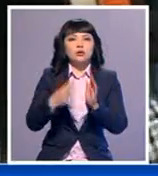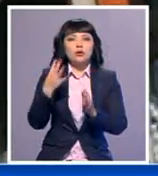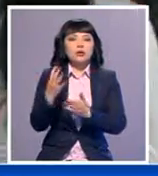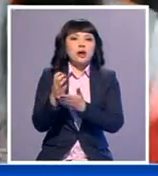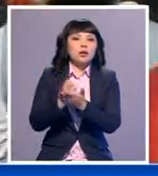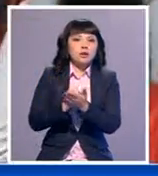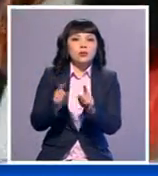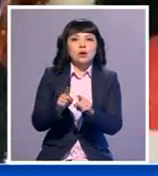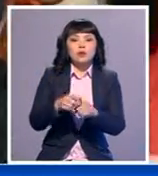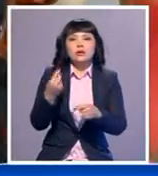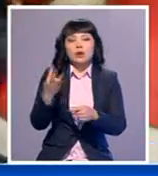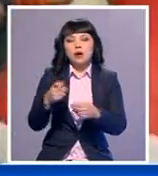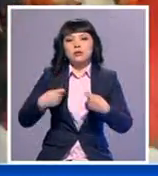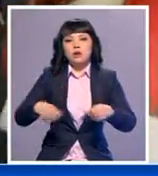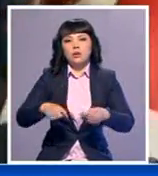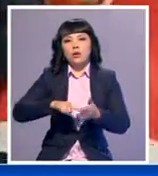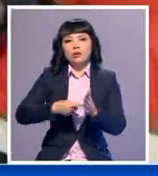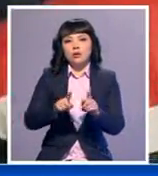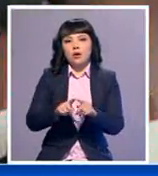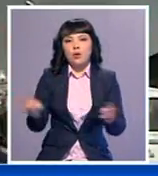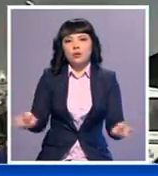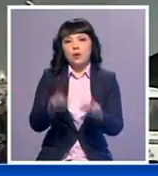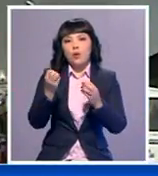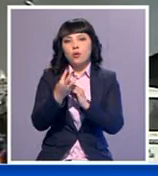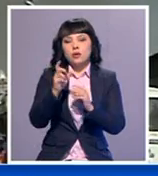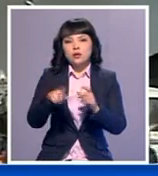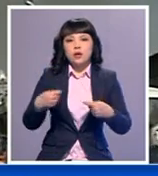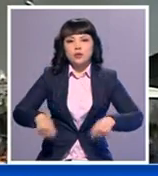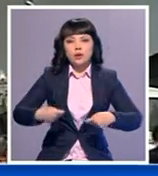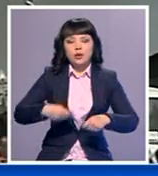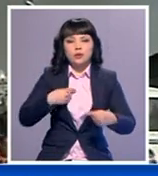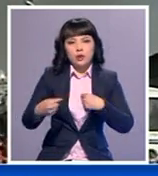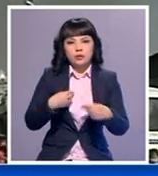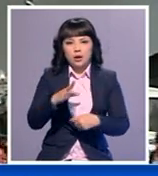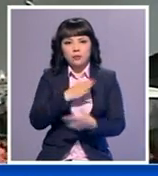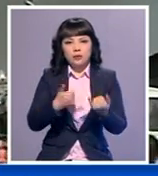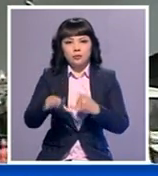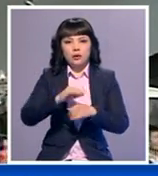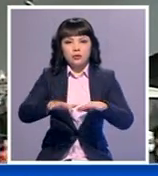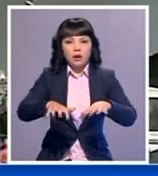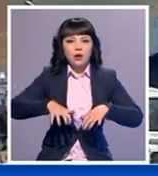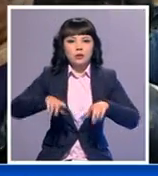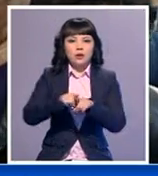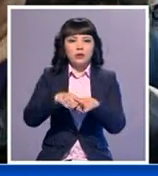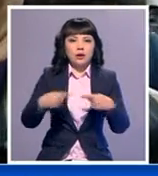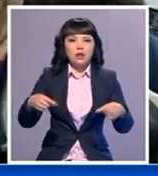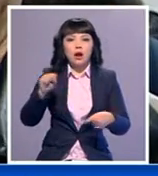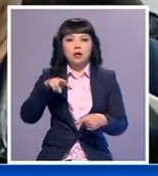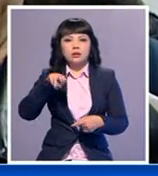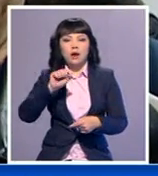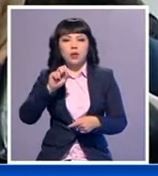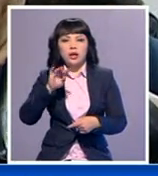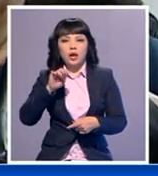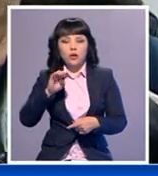бірнеше сауда орындары өртеніп, 13 саудагер жапа шеккен еді. Бүгін сот Қайрановқа бөтеннің мүлкін зақымдап, ал Алдабергеновке